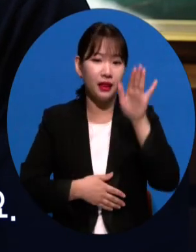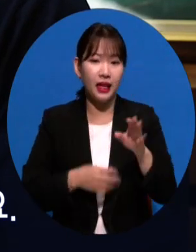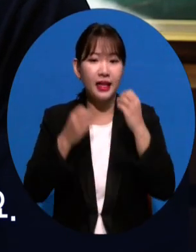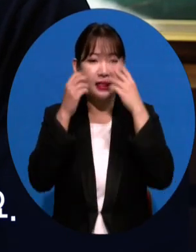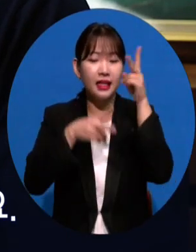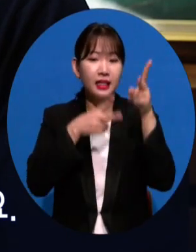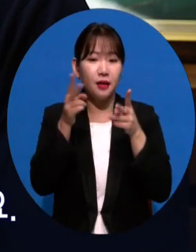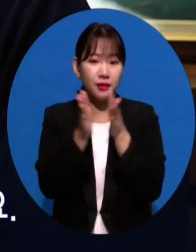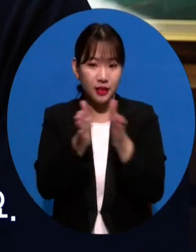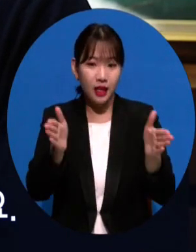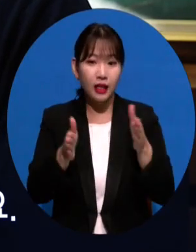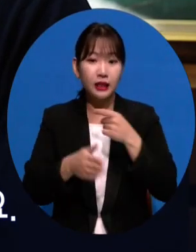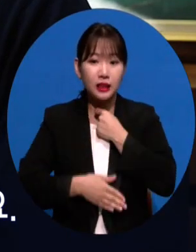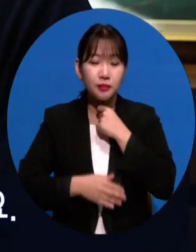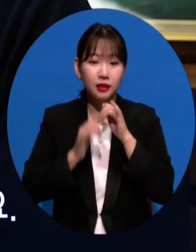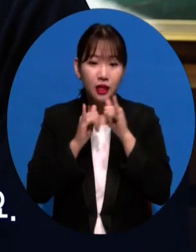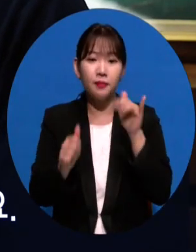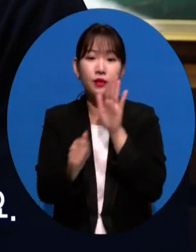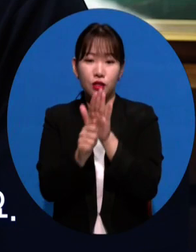そういった新規の